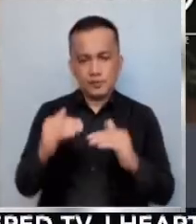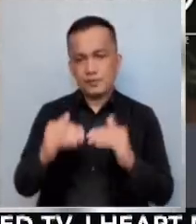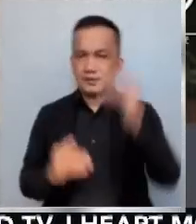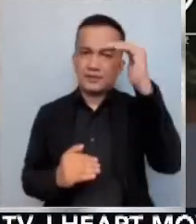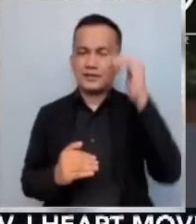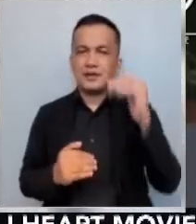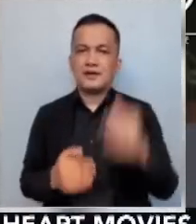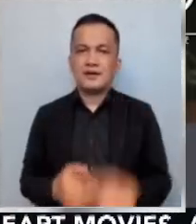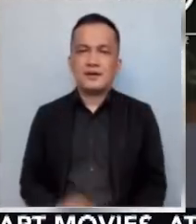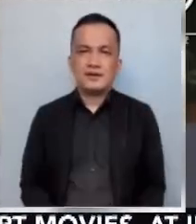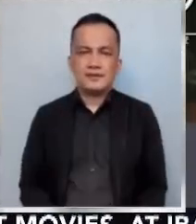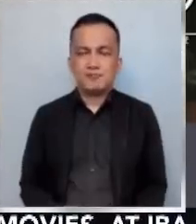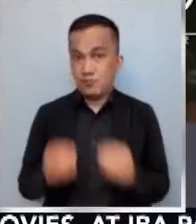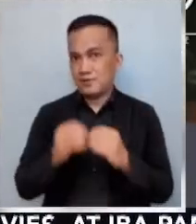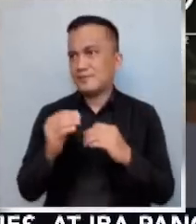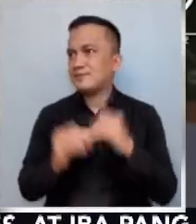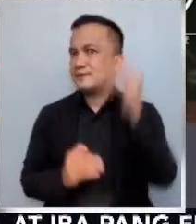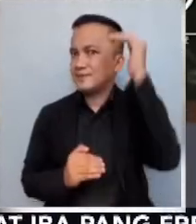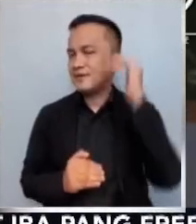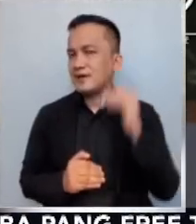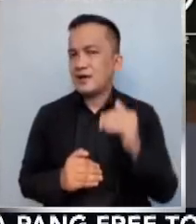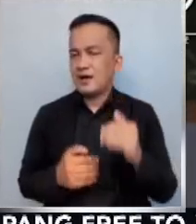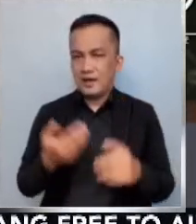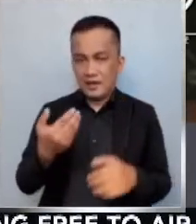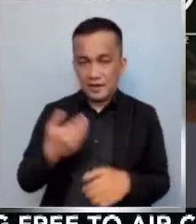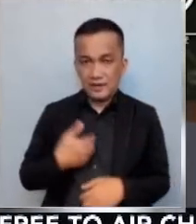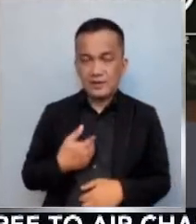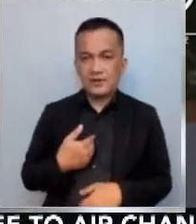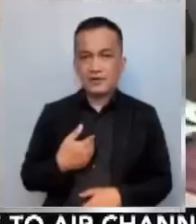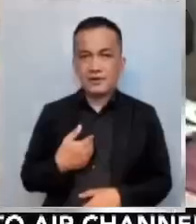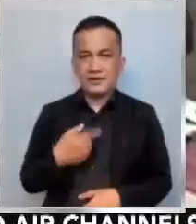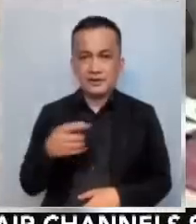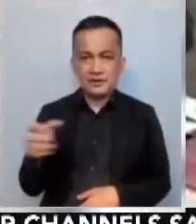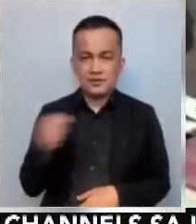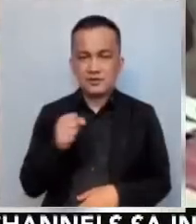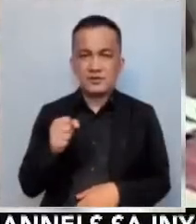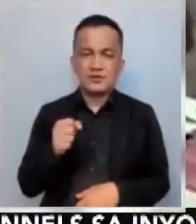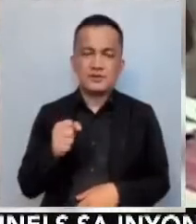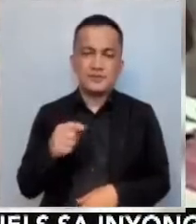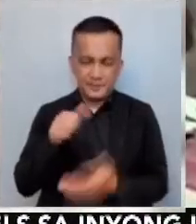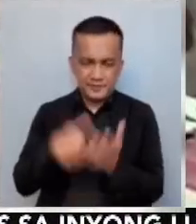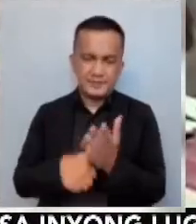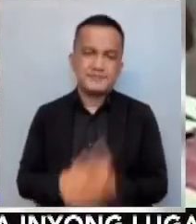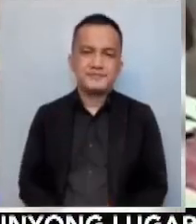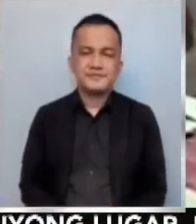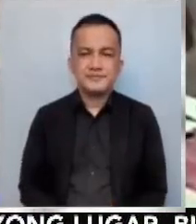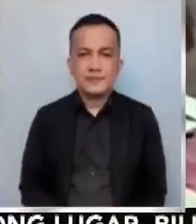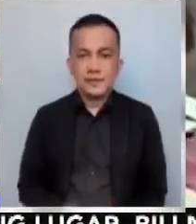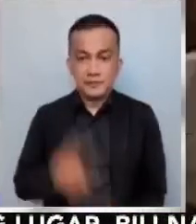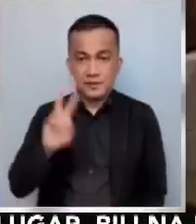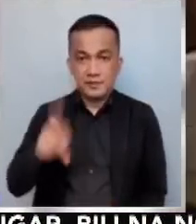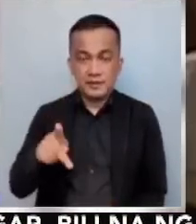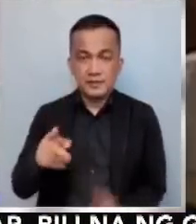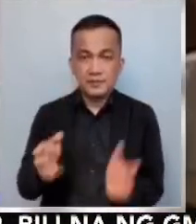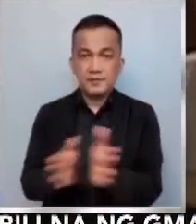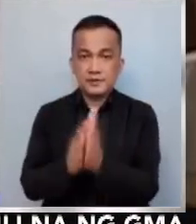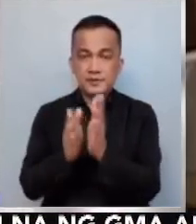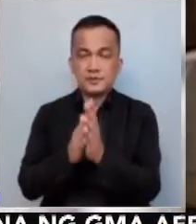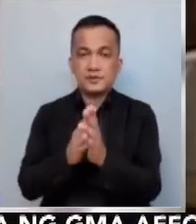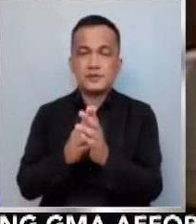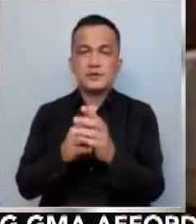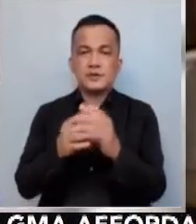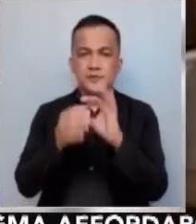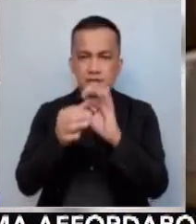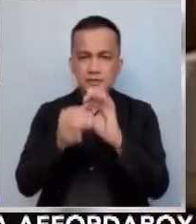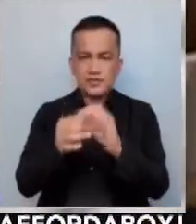more than a landslide ang ako ang nakuha nga boto. Pinuri din ni Vice Presidente ang pagkakaisa at pagiging protective